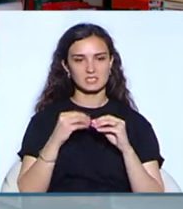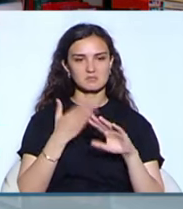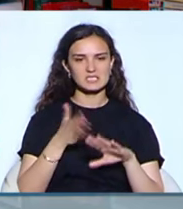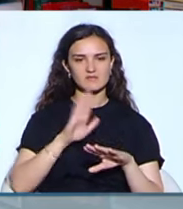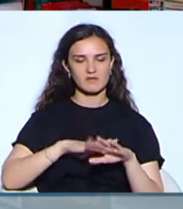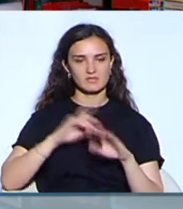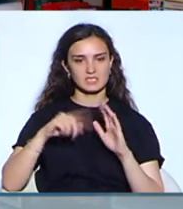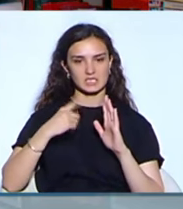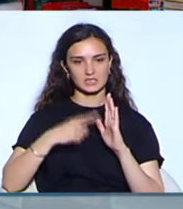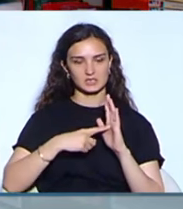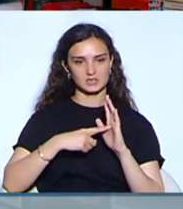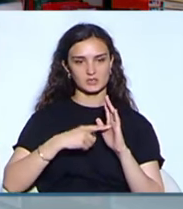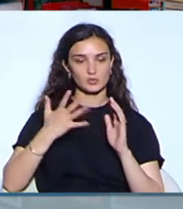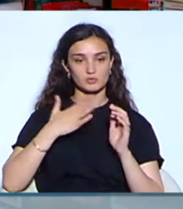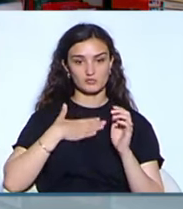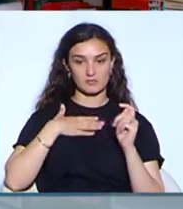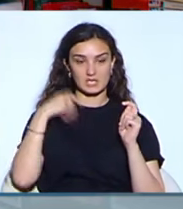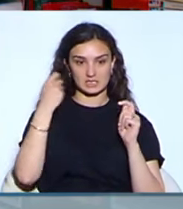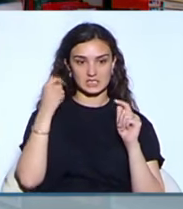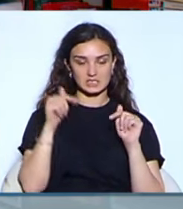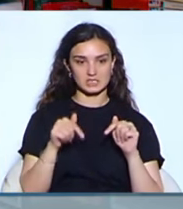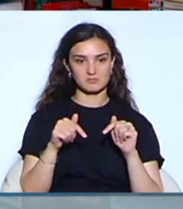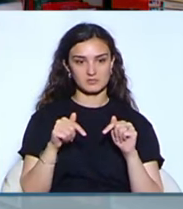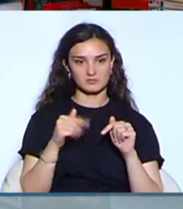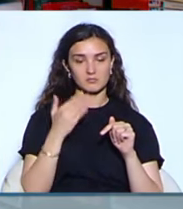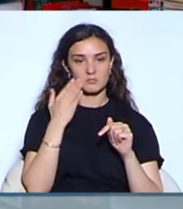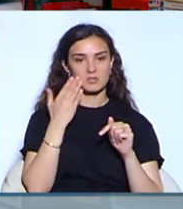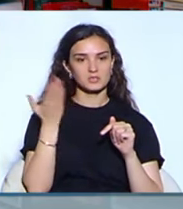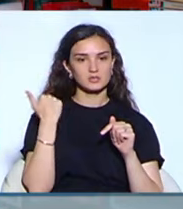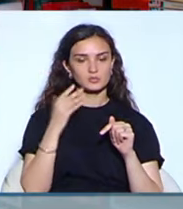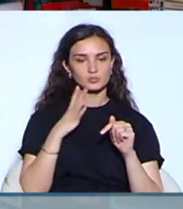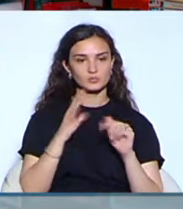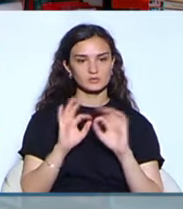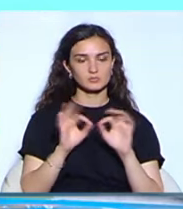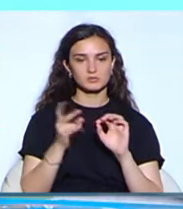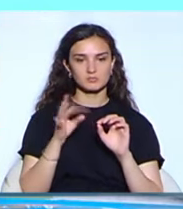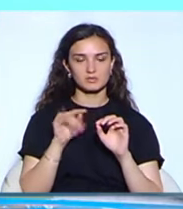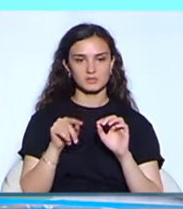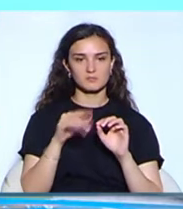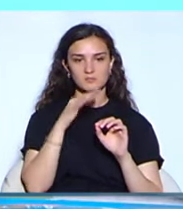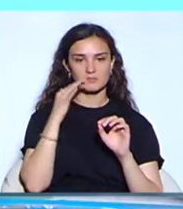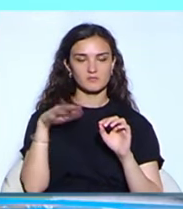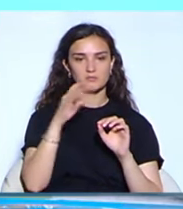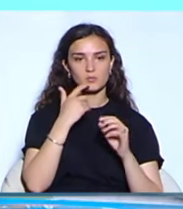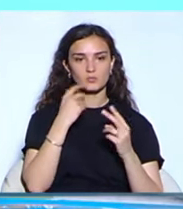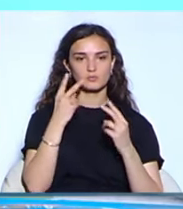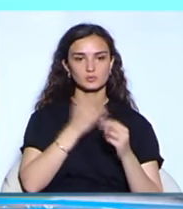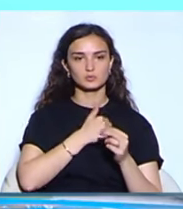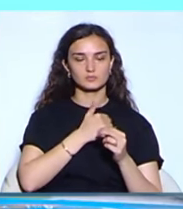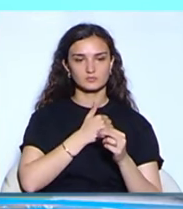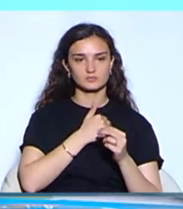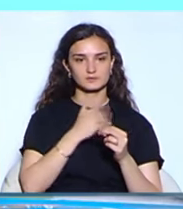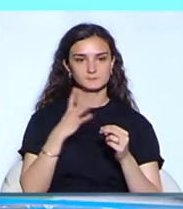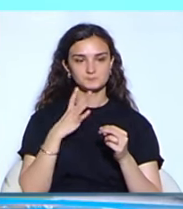წვავე საკითხი, რომელიც ჩვენმა გადაცემამ გამოავლინა, მართალია მაშინაც შევეხეთ, მაგრამ გამოხმაურება მაყურებლის მხრიდან